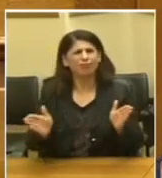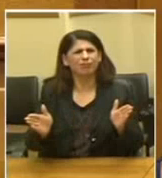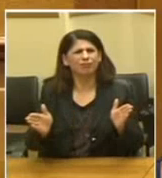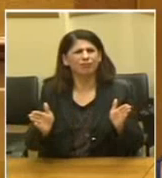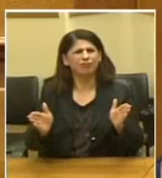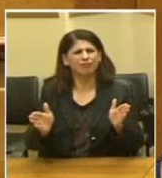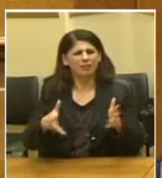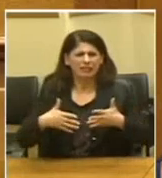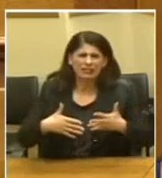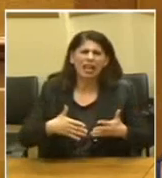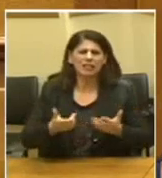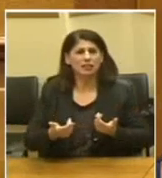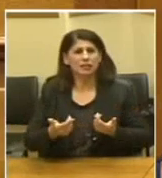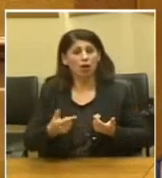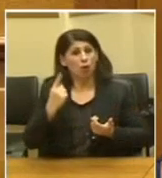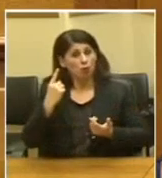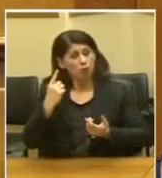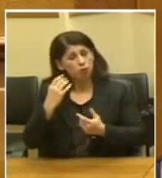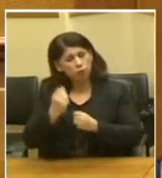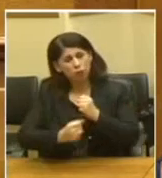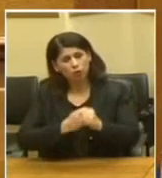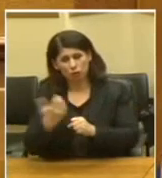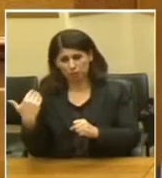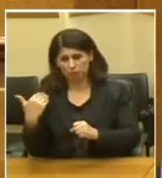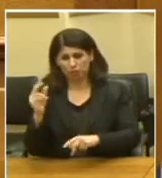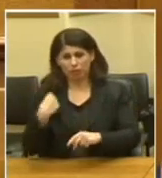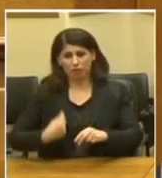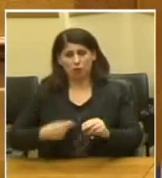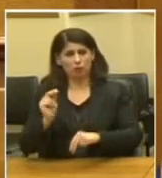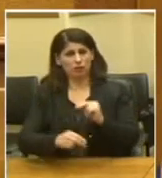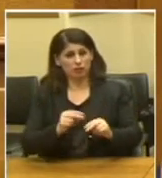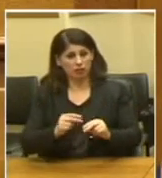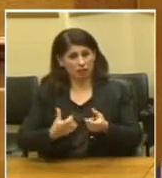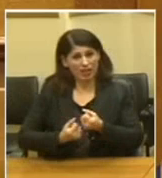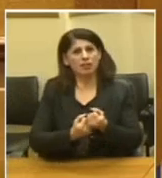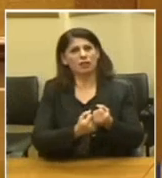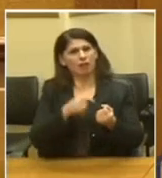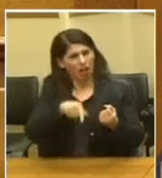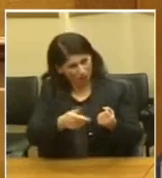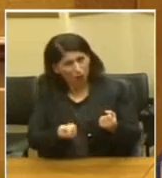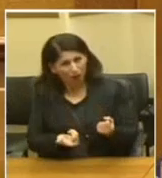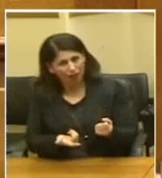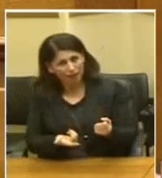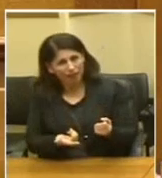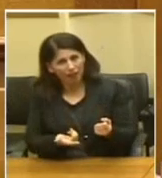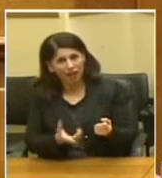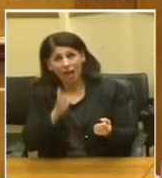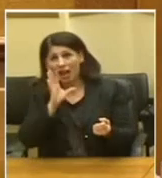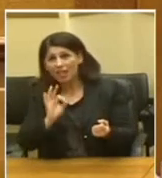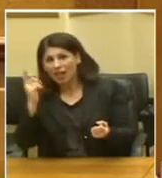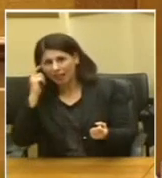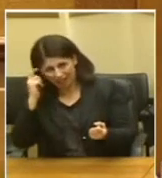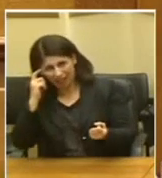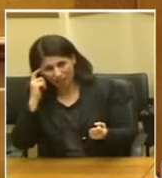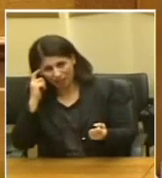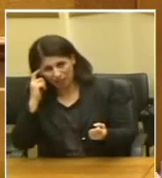τώρα, οι οποίες μάλιστα λόγω του πρόσφατου δημοψηφίσματος έχουν ενισχυθεί. Αυτό κάνατε? Αλήθεια κατανοείτε, κύριε